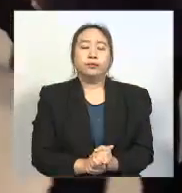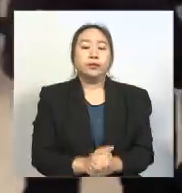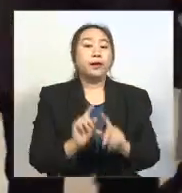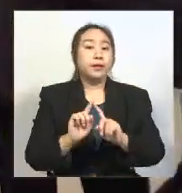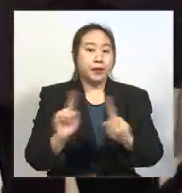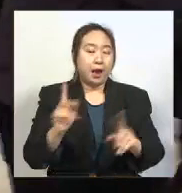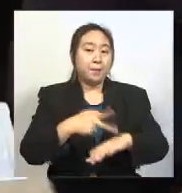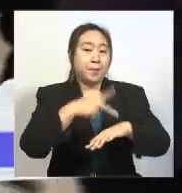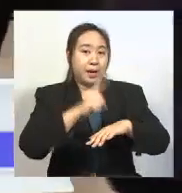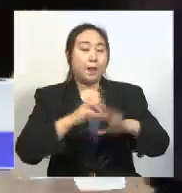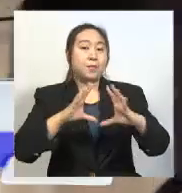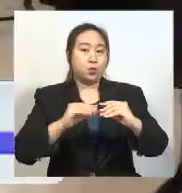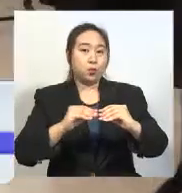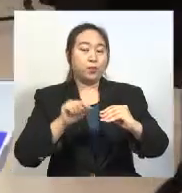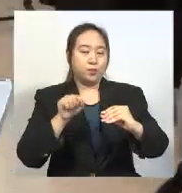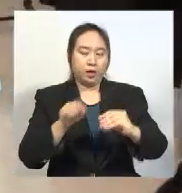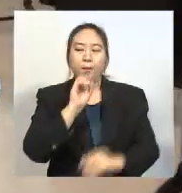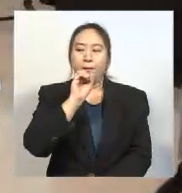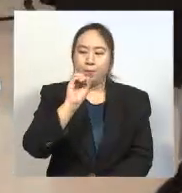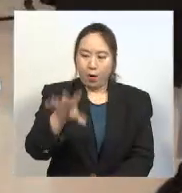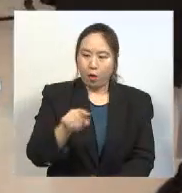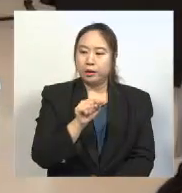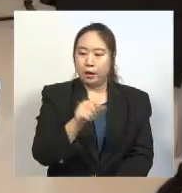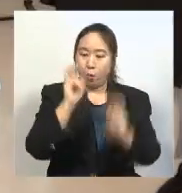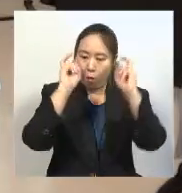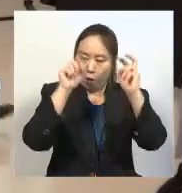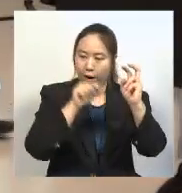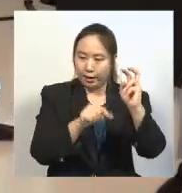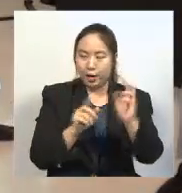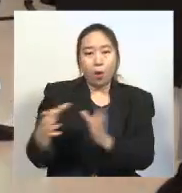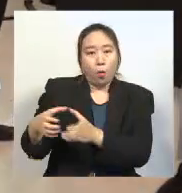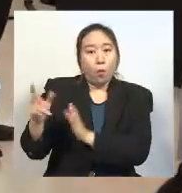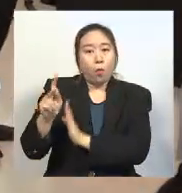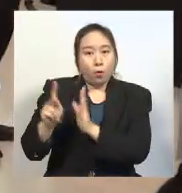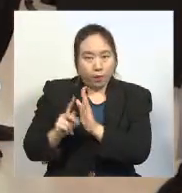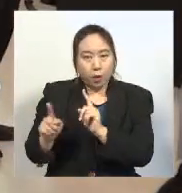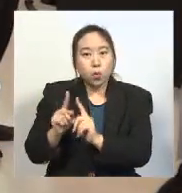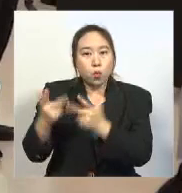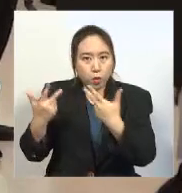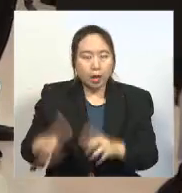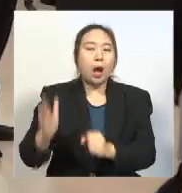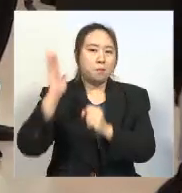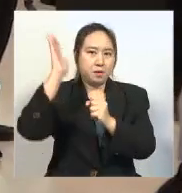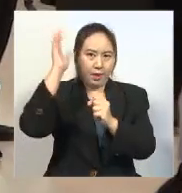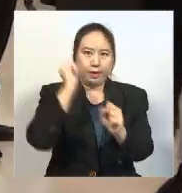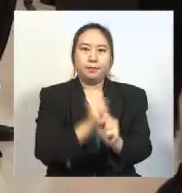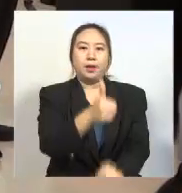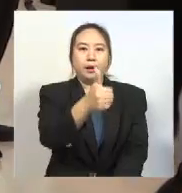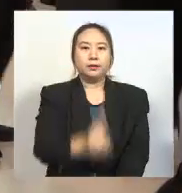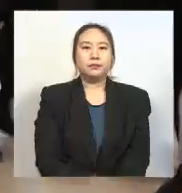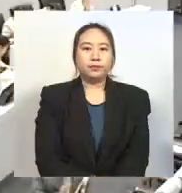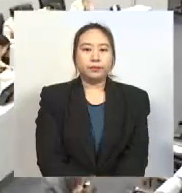านประธานในที่ประชุมอย่างในชวนหลีกภัยก็ยืนยันว่าเรื่องนี้ได้ปรึกษากับทีมกฎหมายแล้วและสามารถอภิปรายได้ครับ